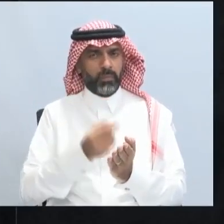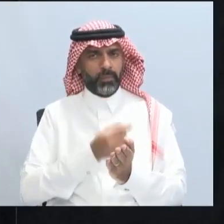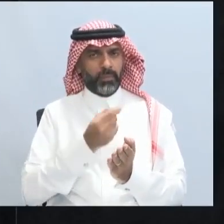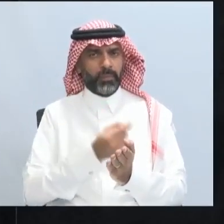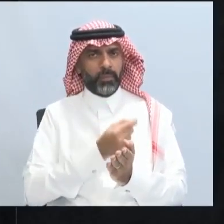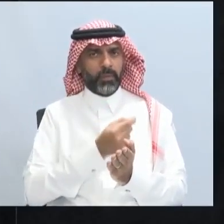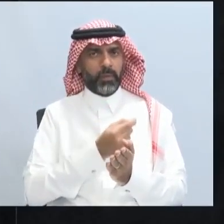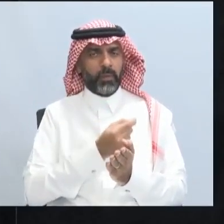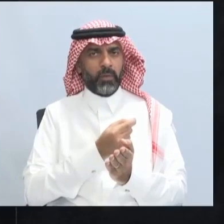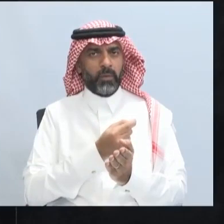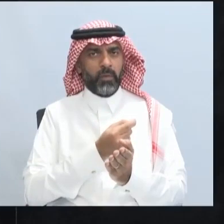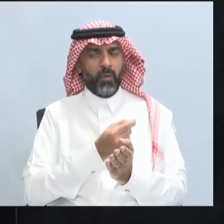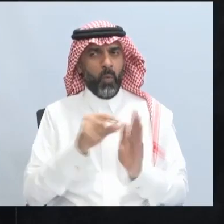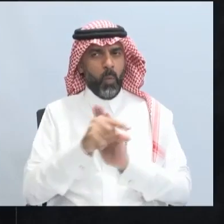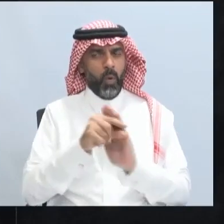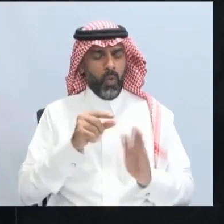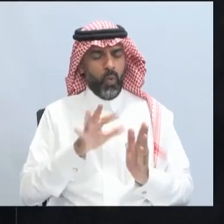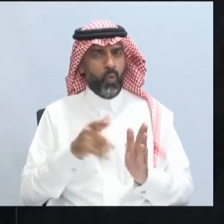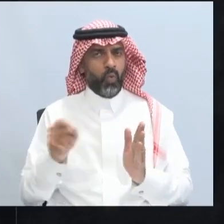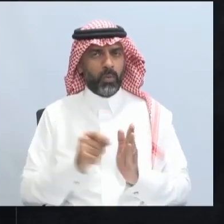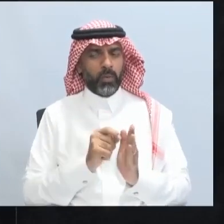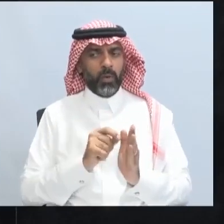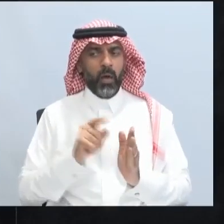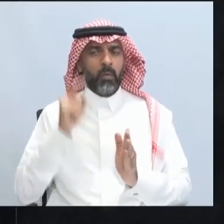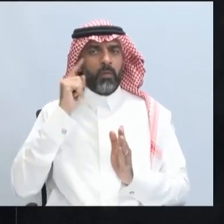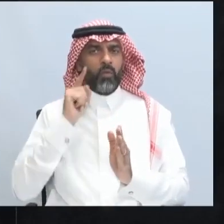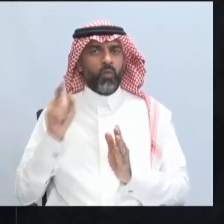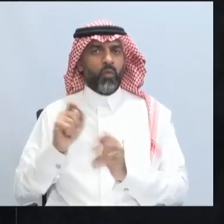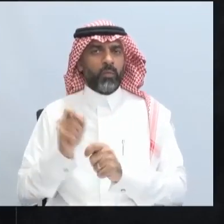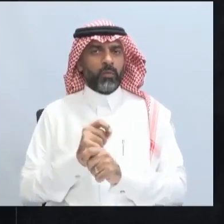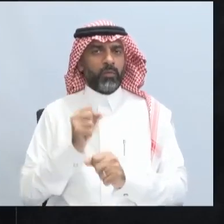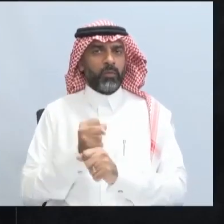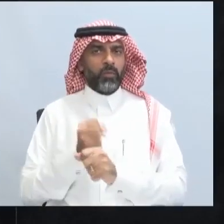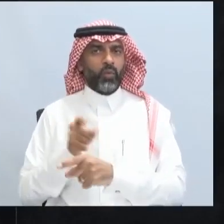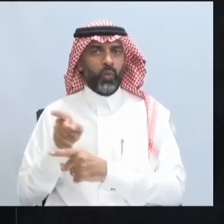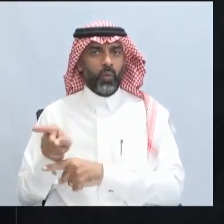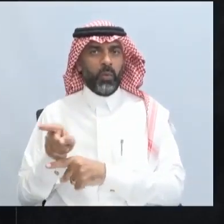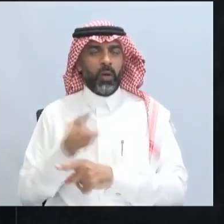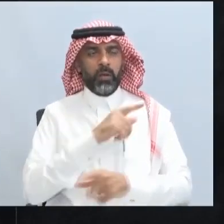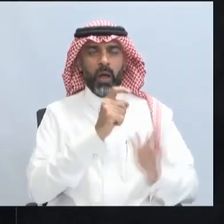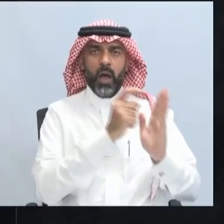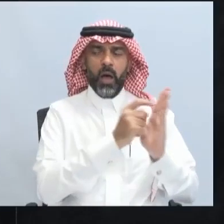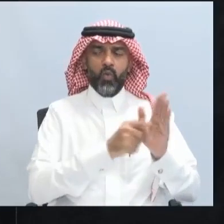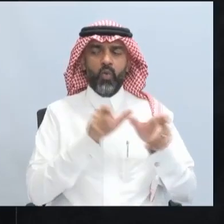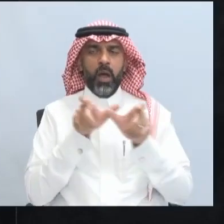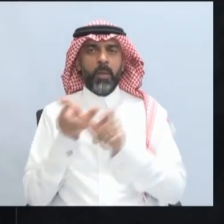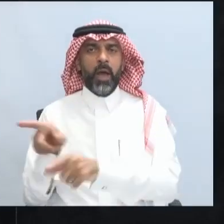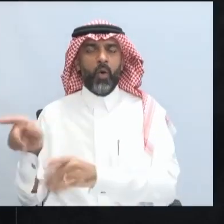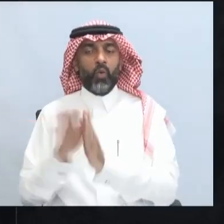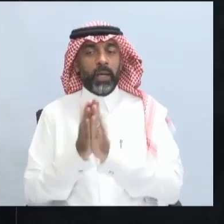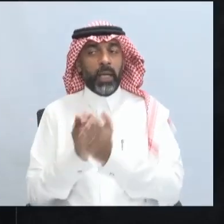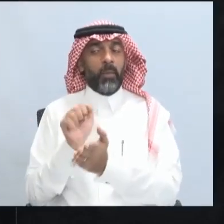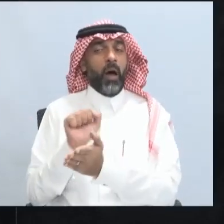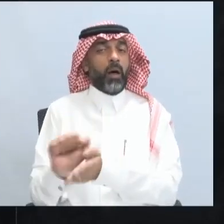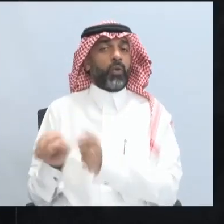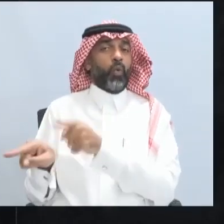هذا الكتاب ونسبه هذا الكتاب اليه ومن ثم ه القانون يحمي صاحب حق هذا الكتاب